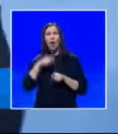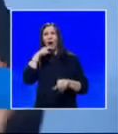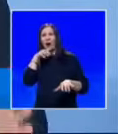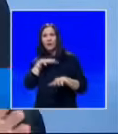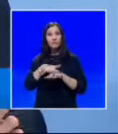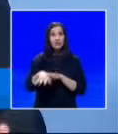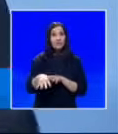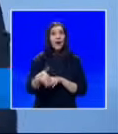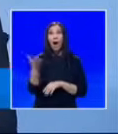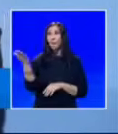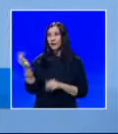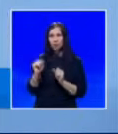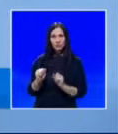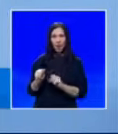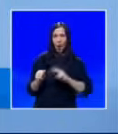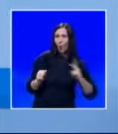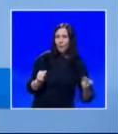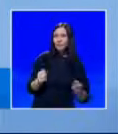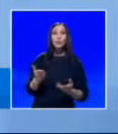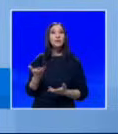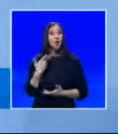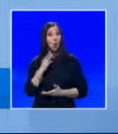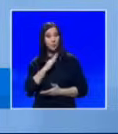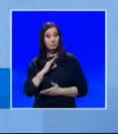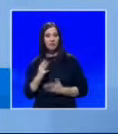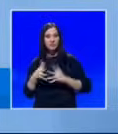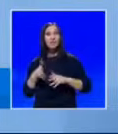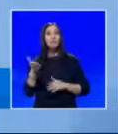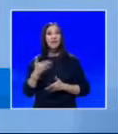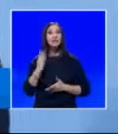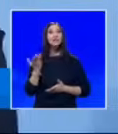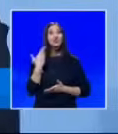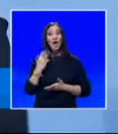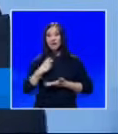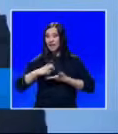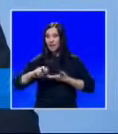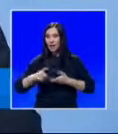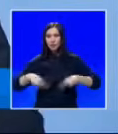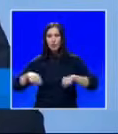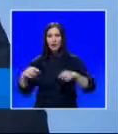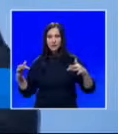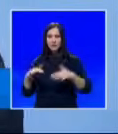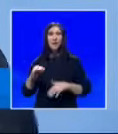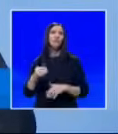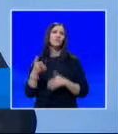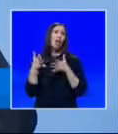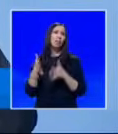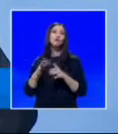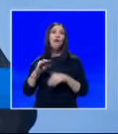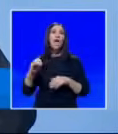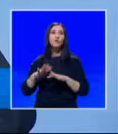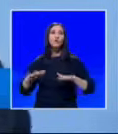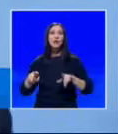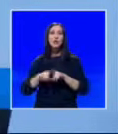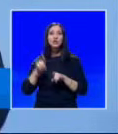при него той е стабилен. Обратно, ако беше успял в стратегията си, казвам ви, те ще излязат на площадите, да се съберат, да кажат, ето го лоша евроатлантик, в същия ден, в който